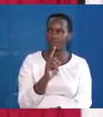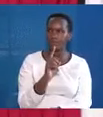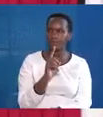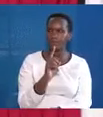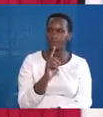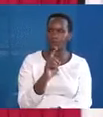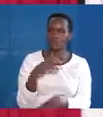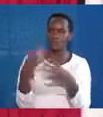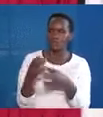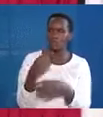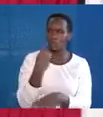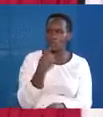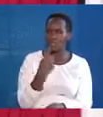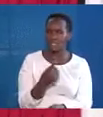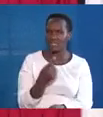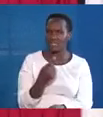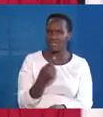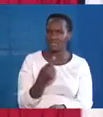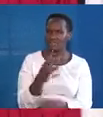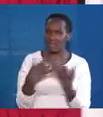walisema kitu na mimi nikaona kwa kweli.